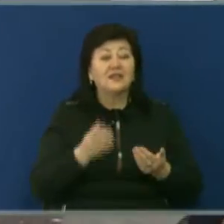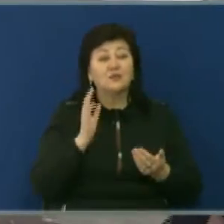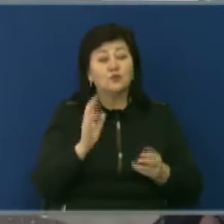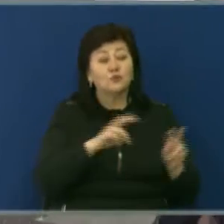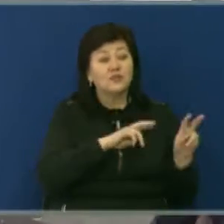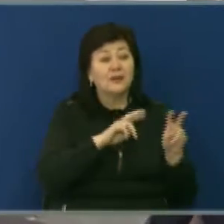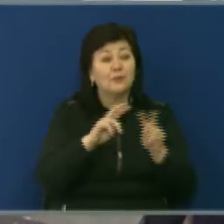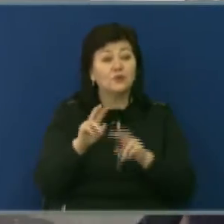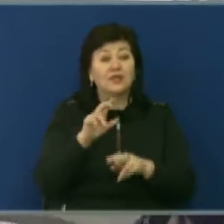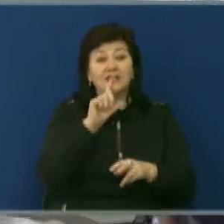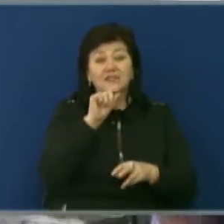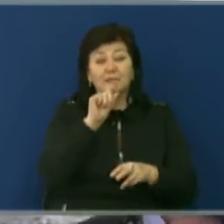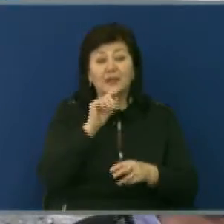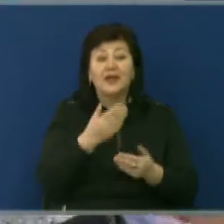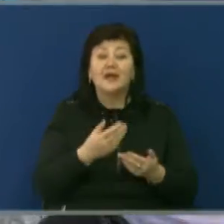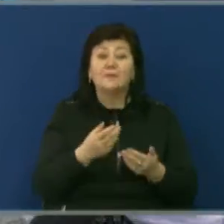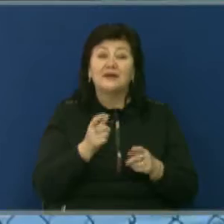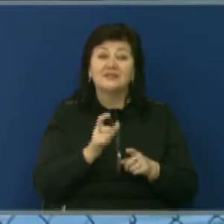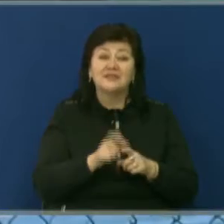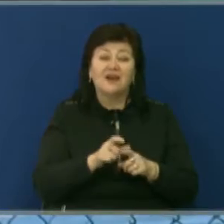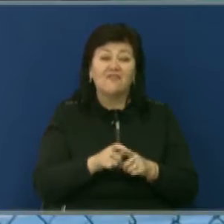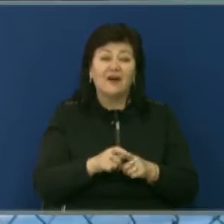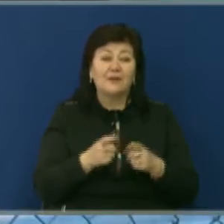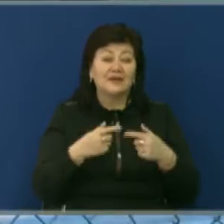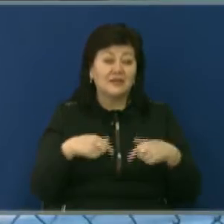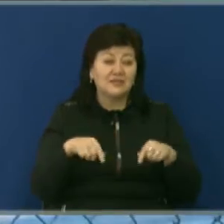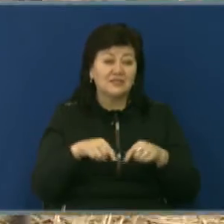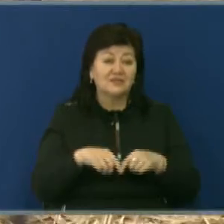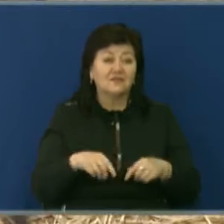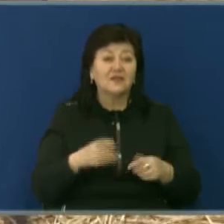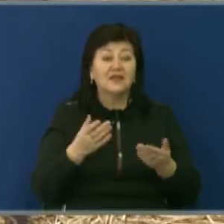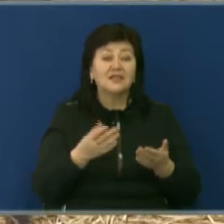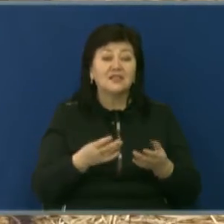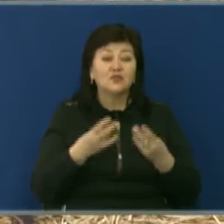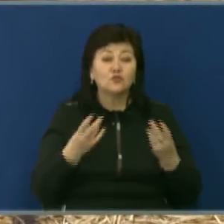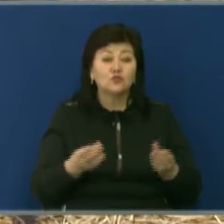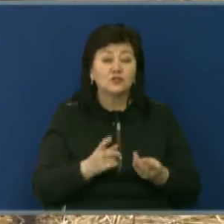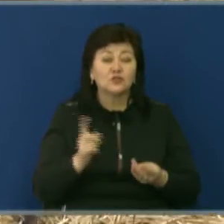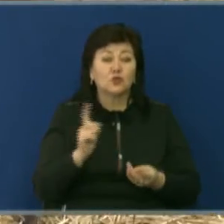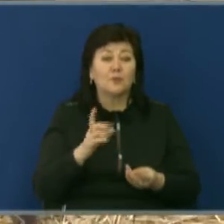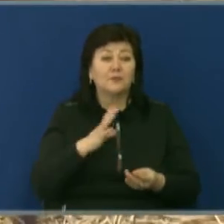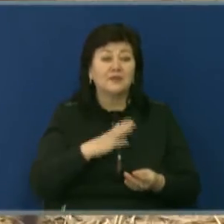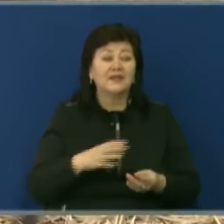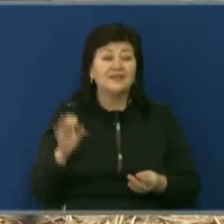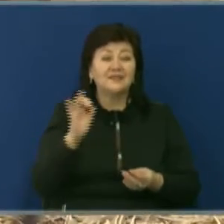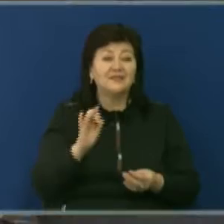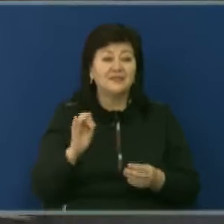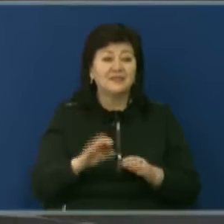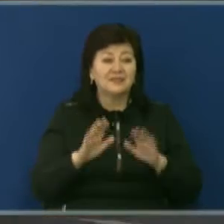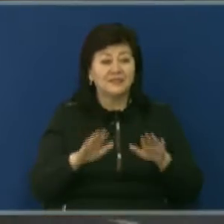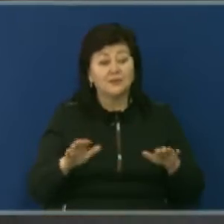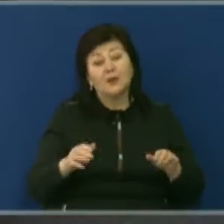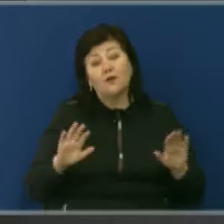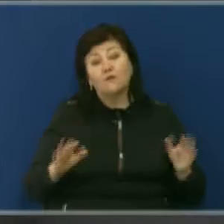алады. Ұйымдастырушылардың айтуынша мұндай іс-шаралар балалардың қызығушылықтарын арттыруға мүмкіндік береді. Кім білсін, мүмкін олардың арасында